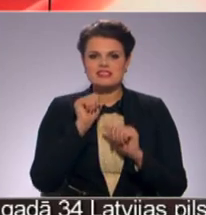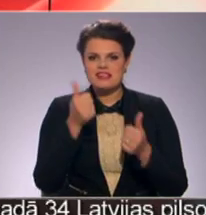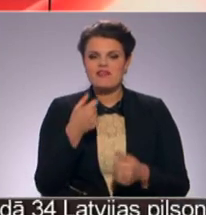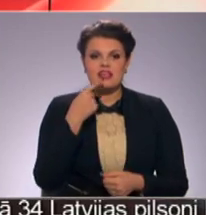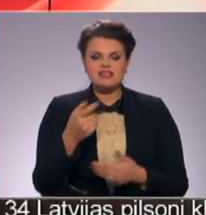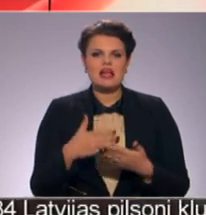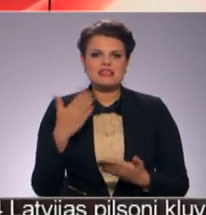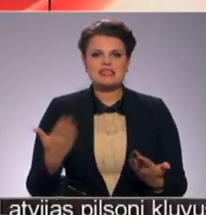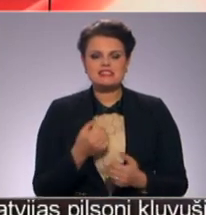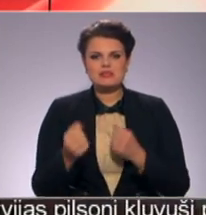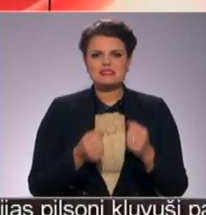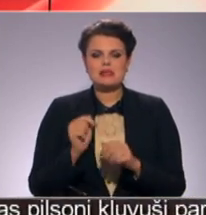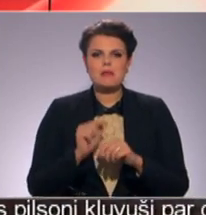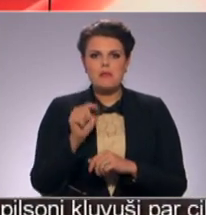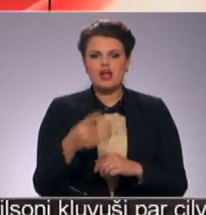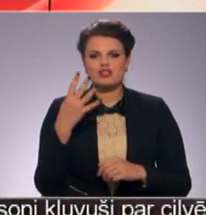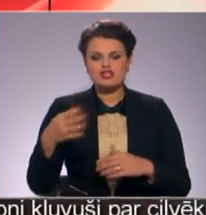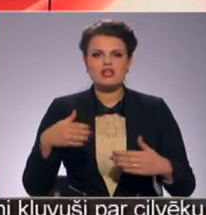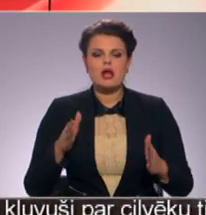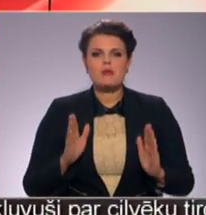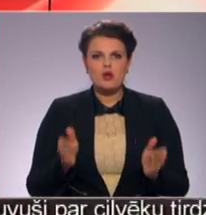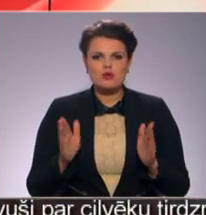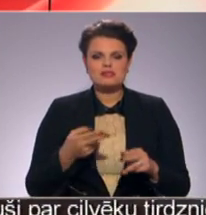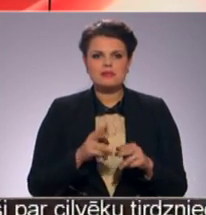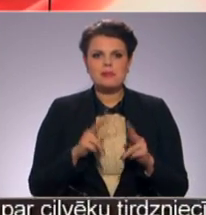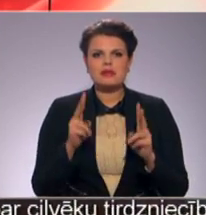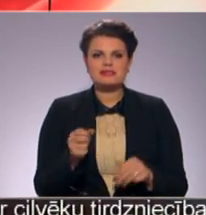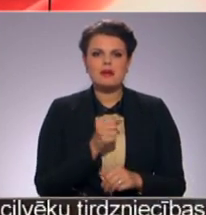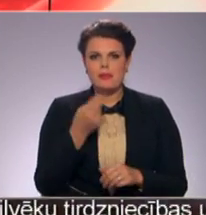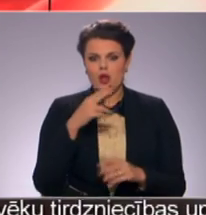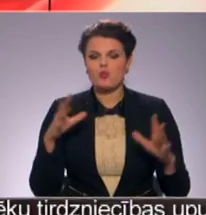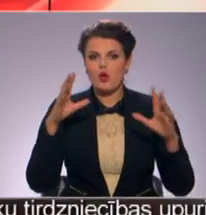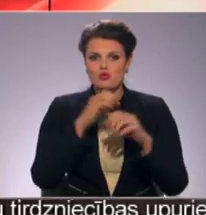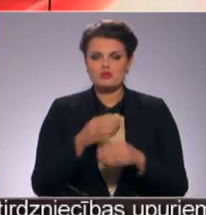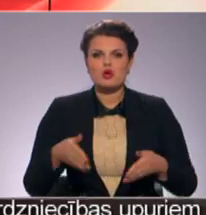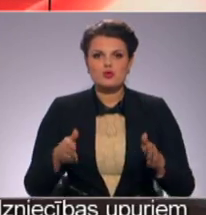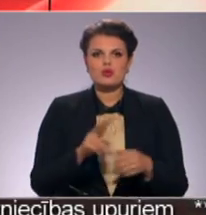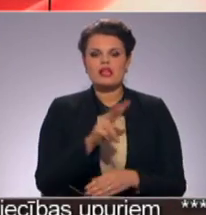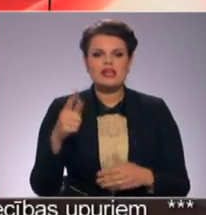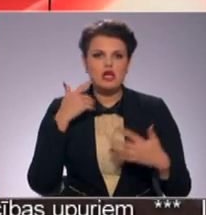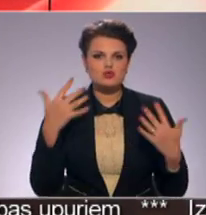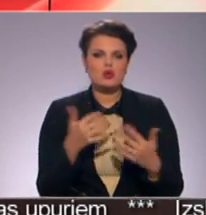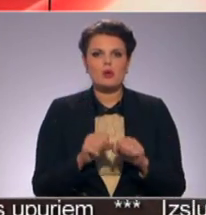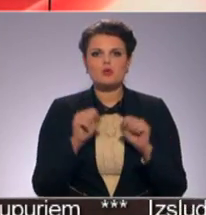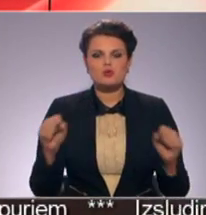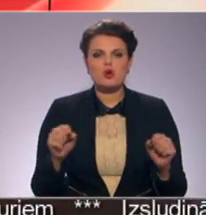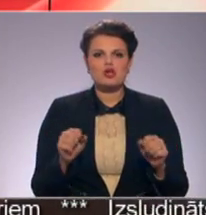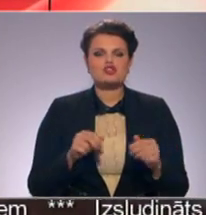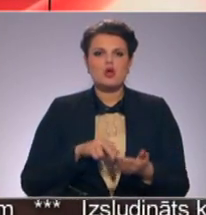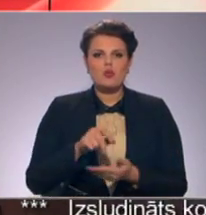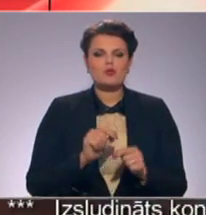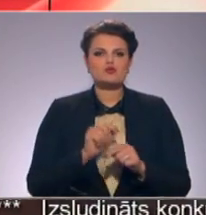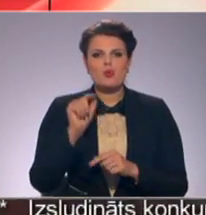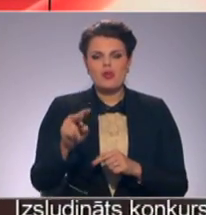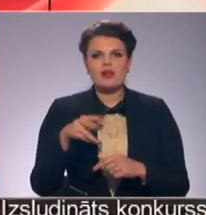ka riskē ar dzīvību un skrien pāri četrām joslām tāpēc, ka bail no tumsas tunelī, kas domāts drošai nokļūšanai šosejas otrā